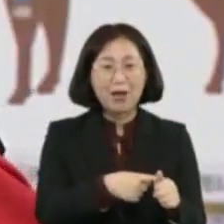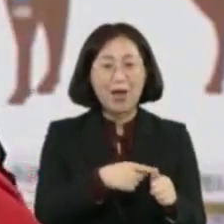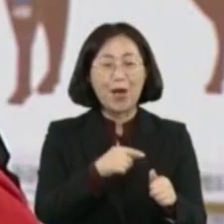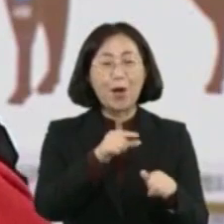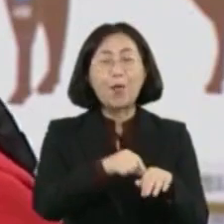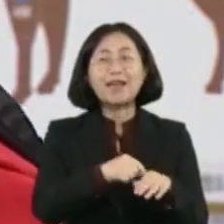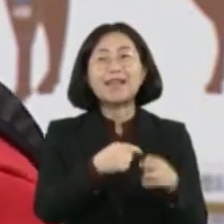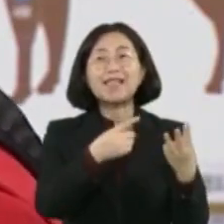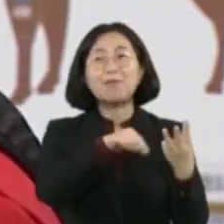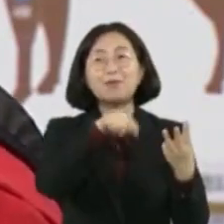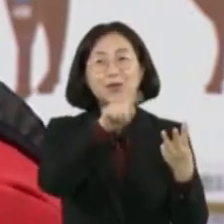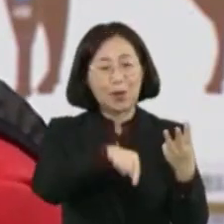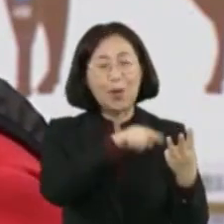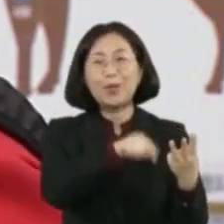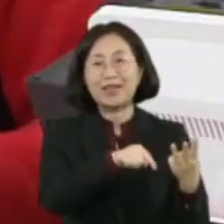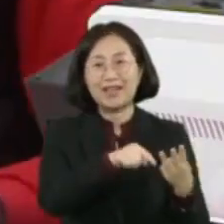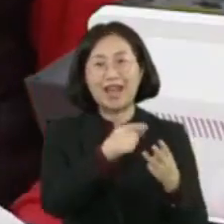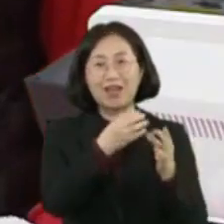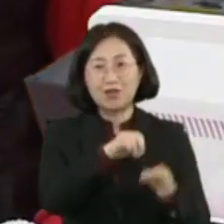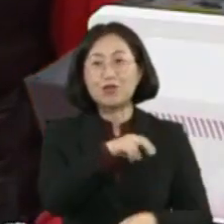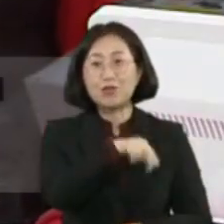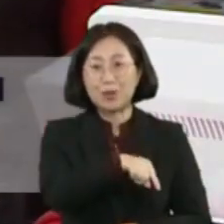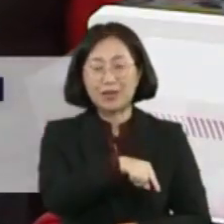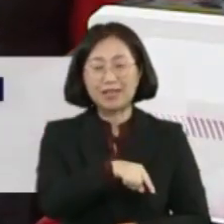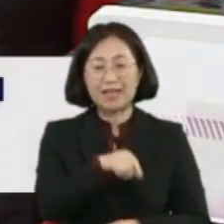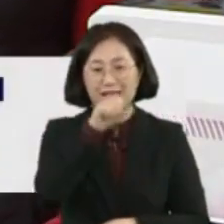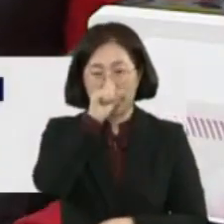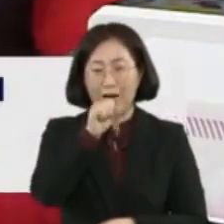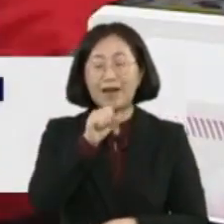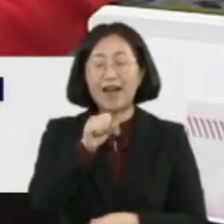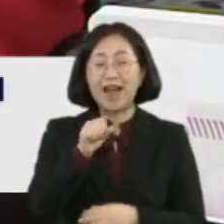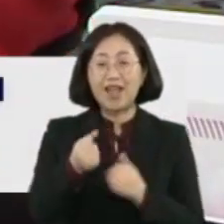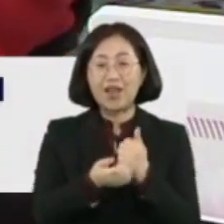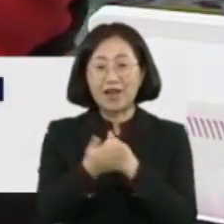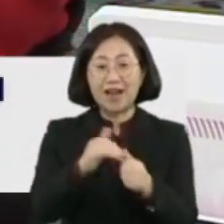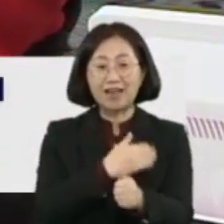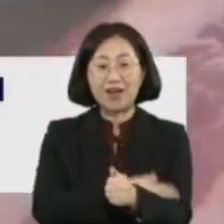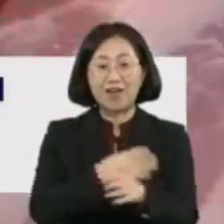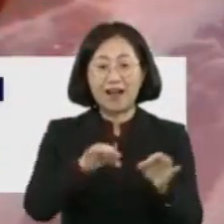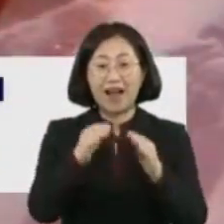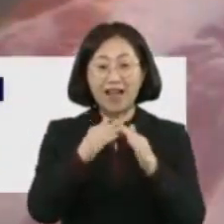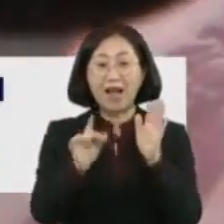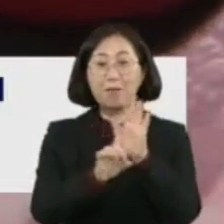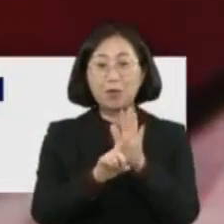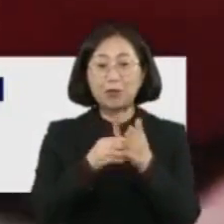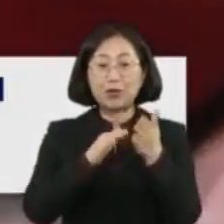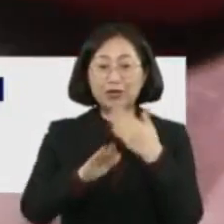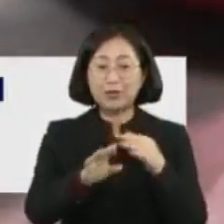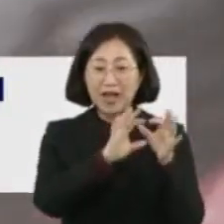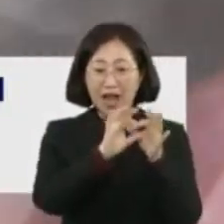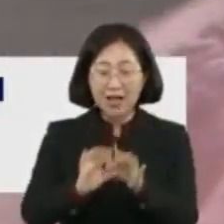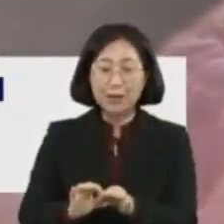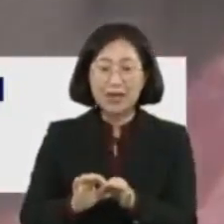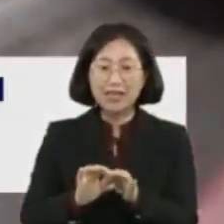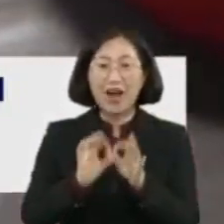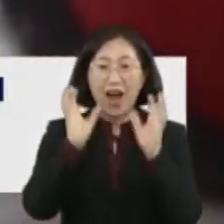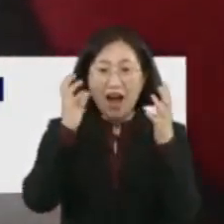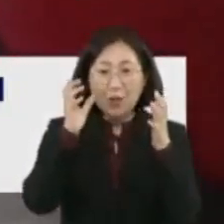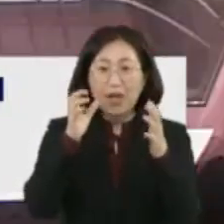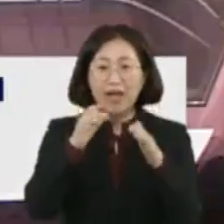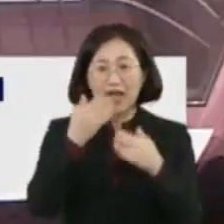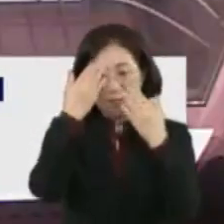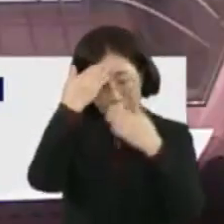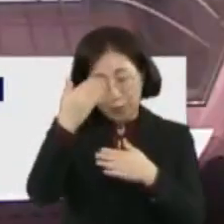삼촌인 유병학 씨. 지난해 5월 선한 영향력 가게 보도 이후에도 유 씨는 계속해서 결식 아동에게 무료로